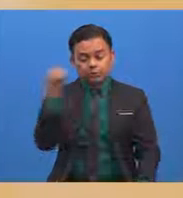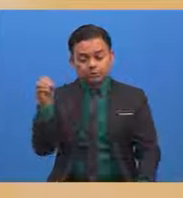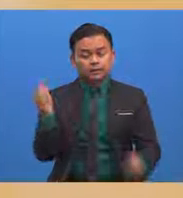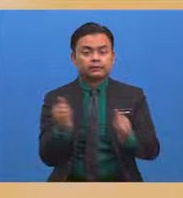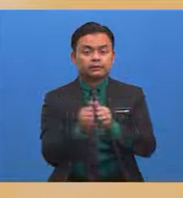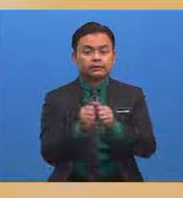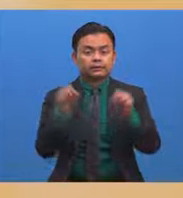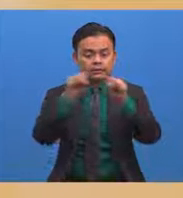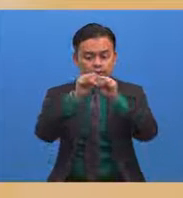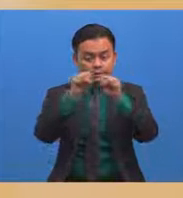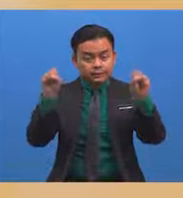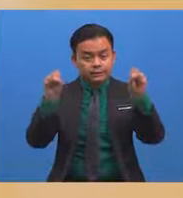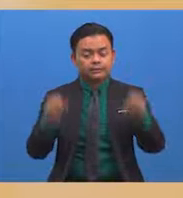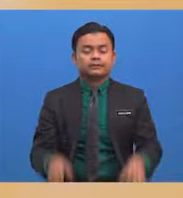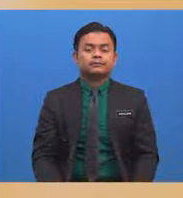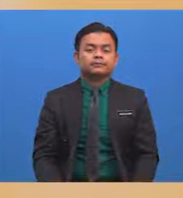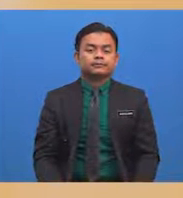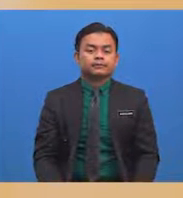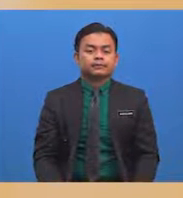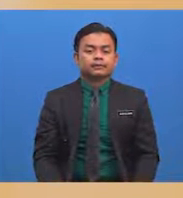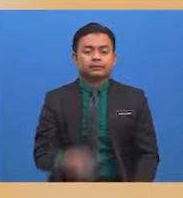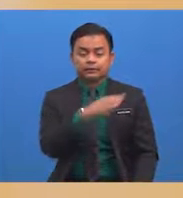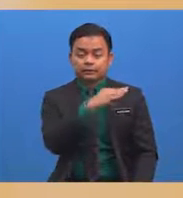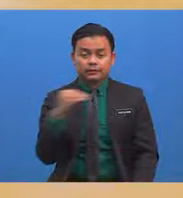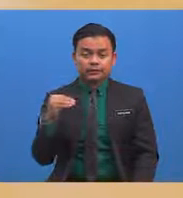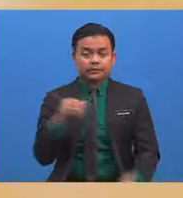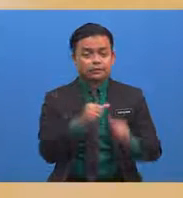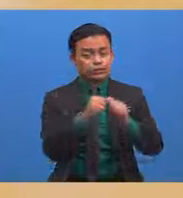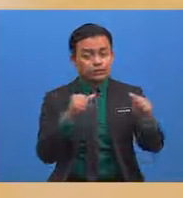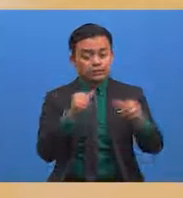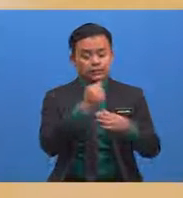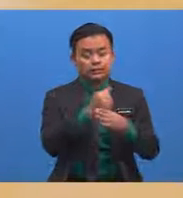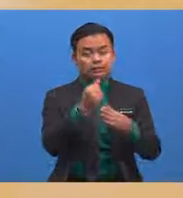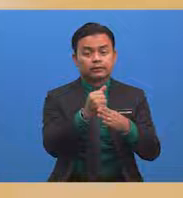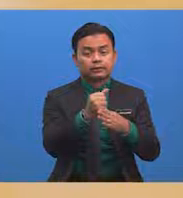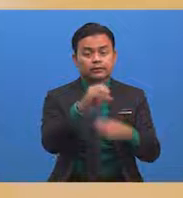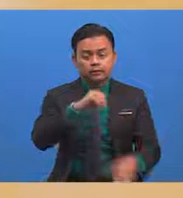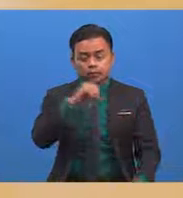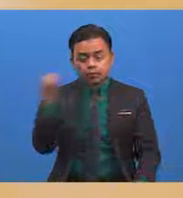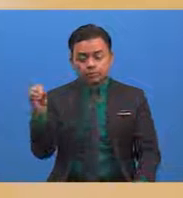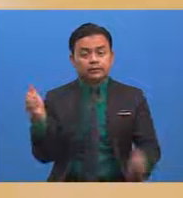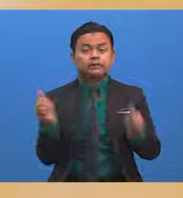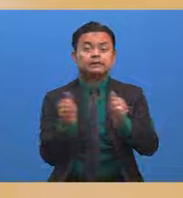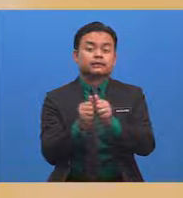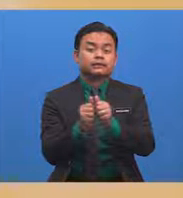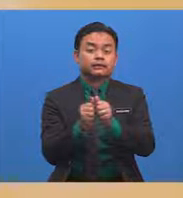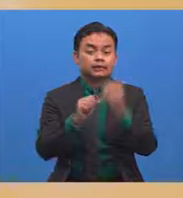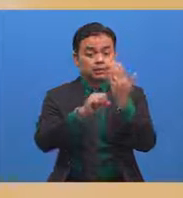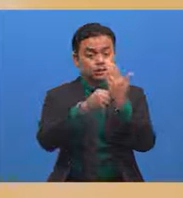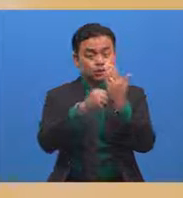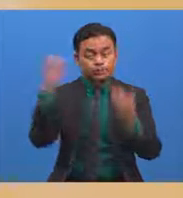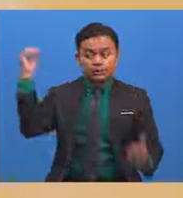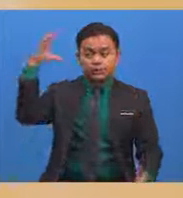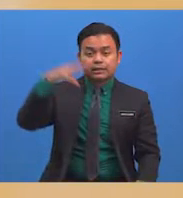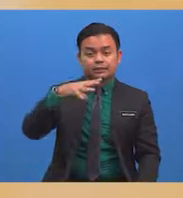skrin dan jarak antara objek dengan sumber cahaya, iaitu